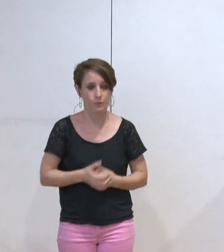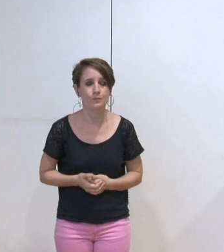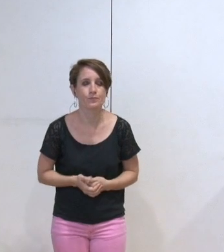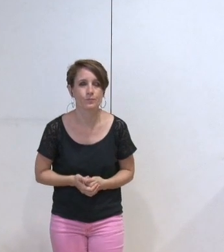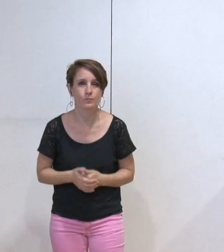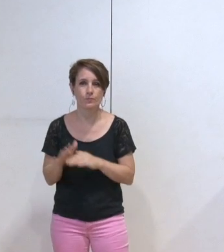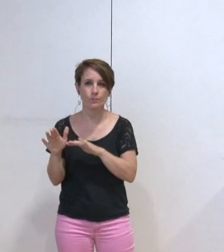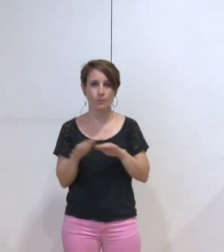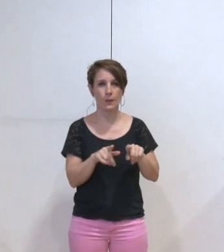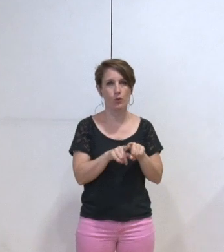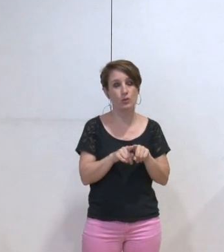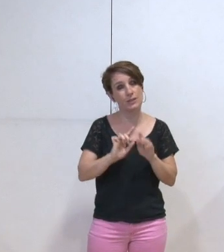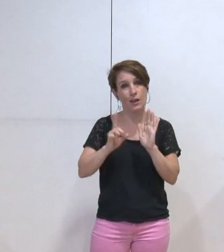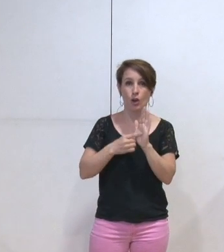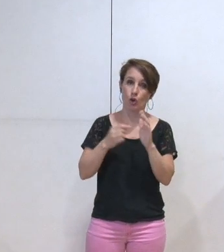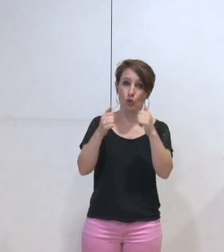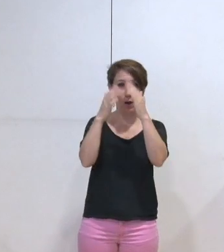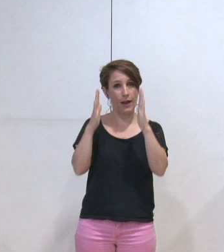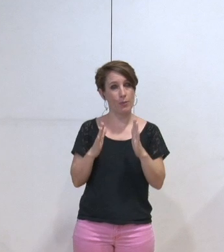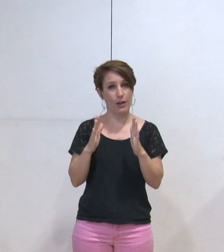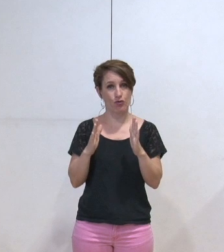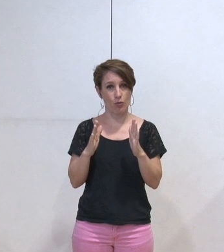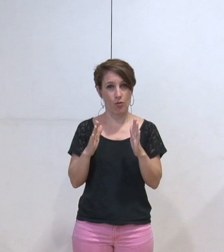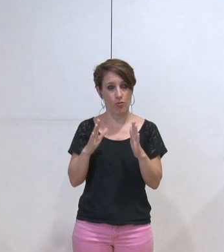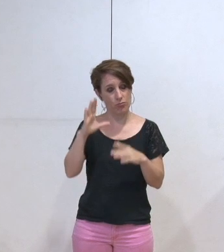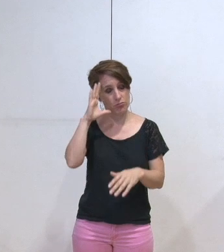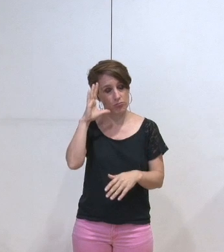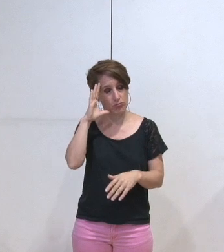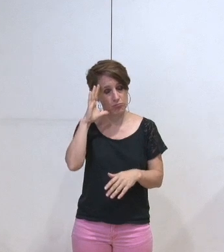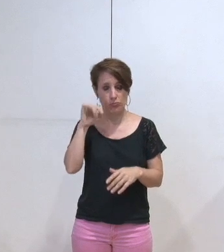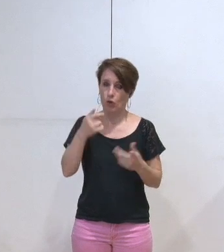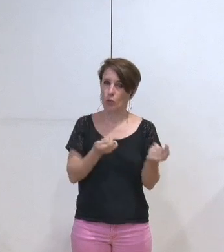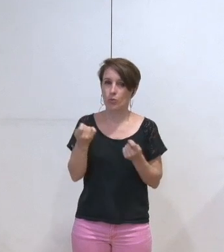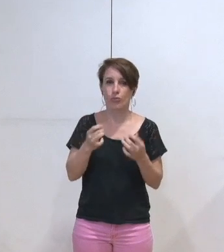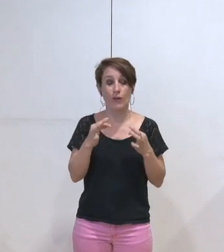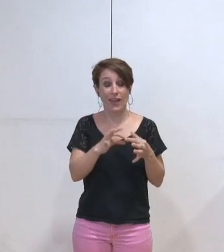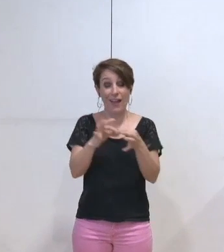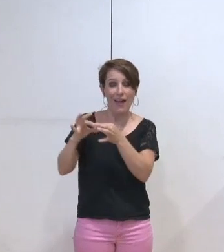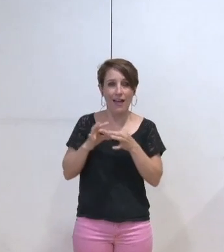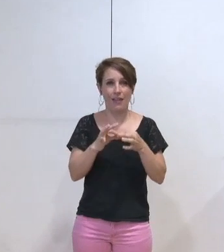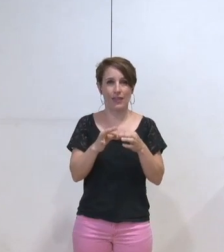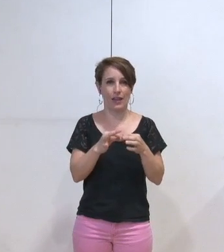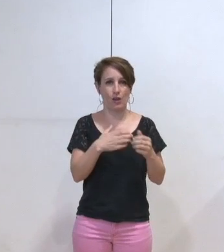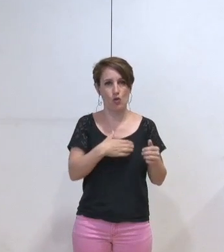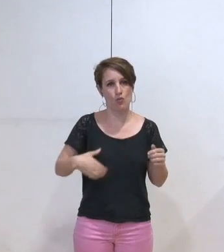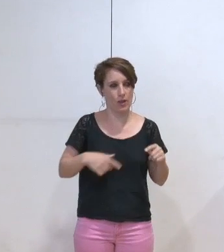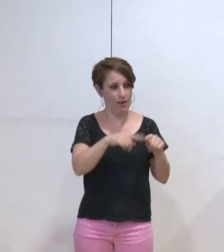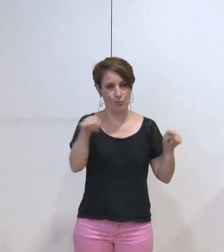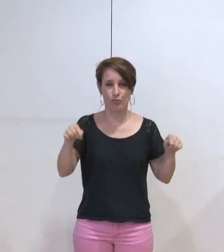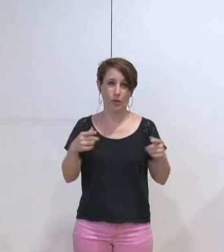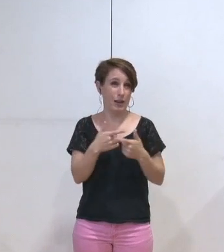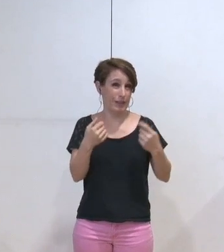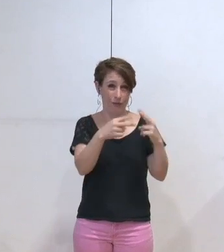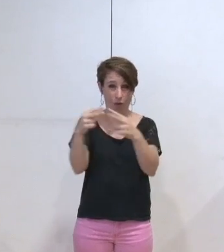de faire en sorte que ce droit à l'hébergement soit bien traité à l'échelle intercommunale nous voyons bien que toutes les communes sont interdépendantes sur